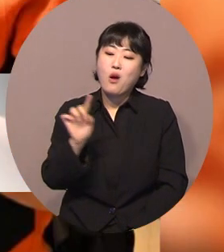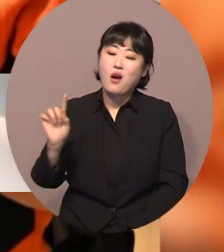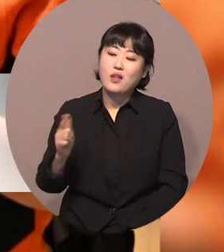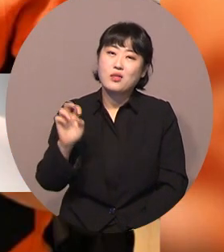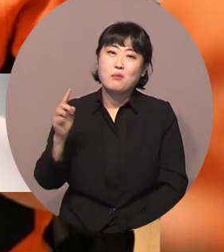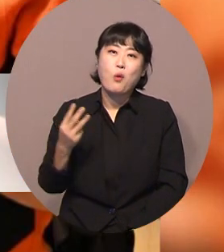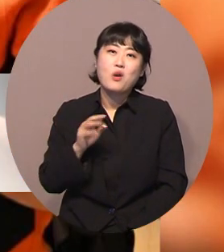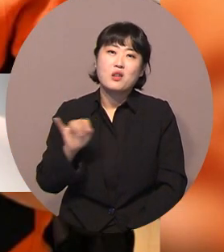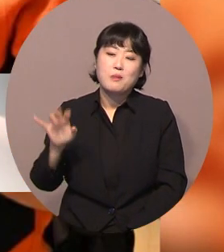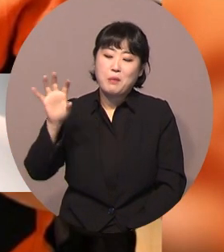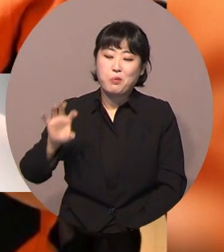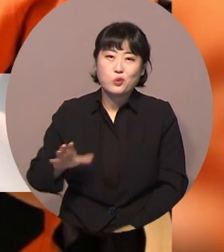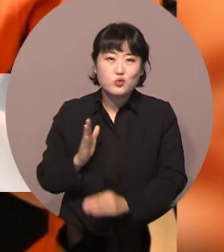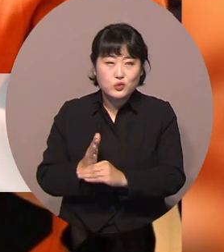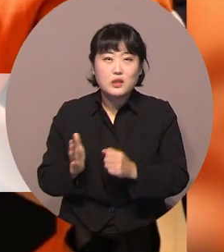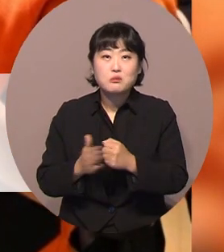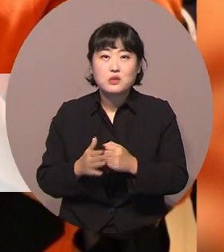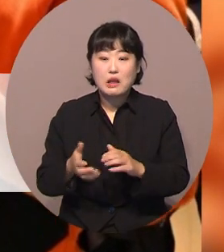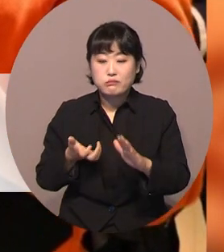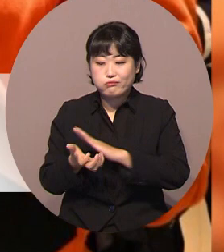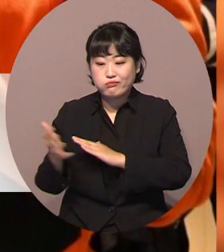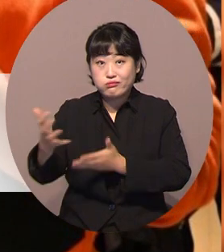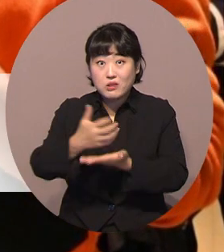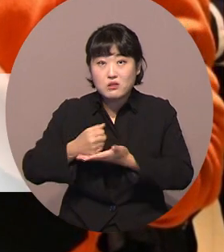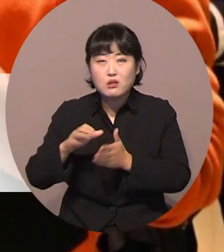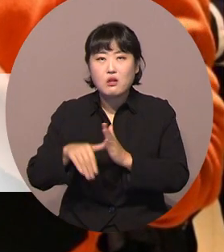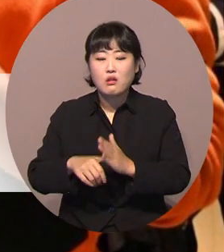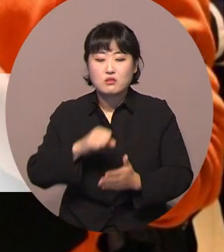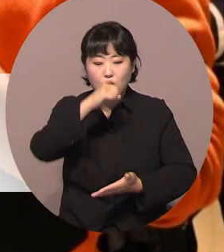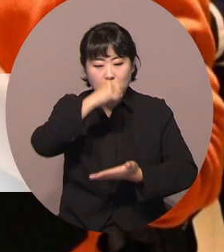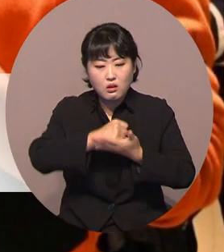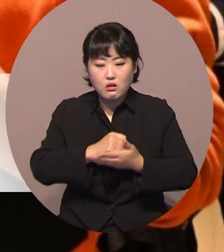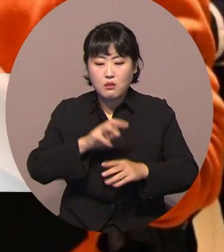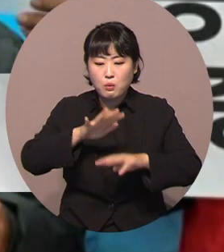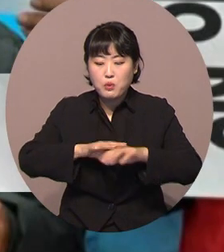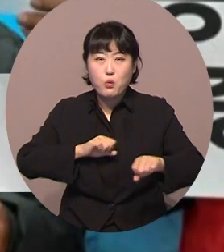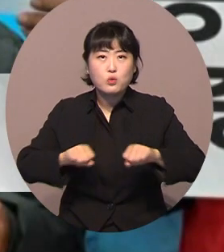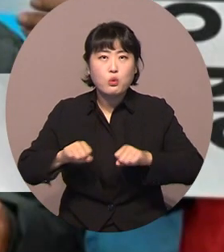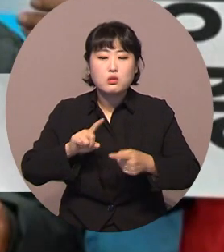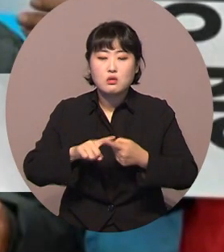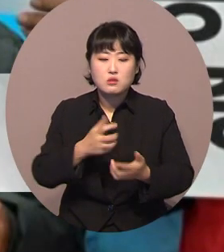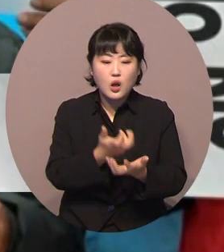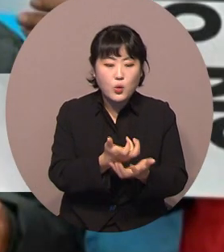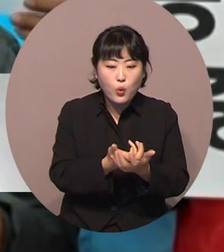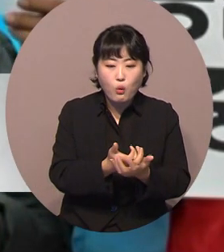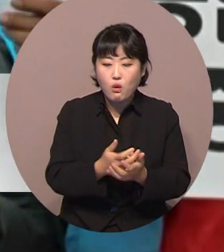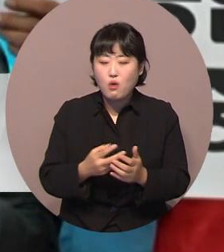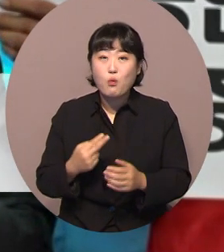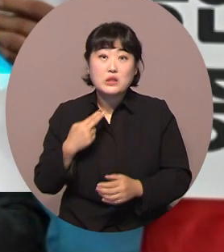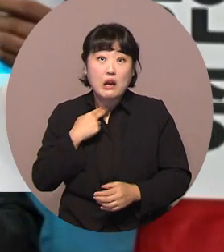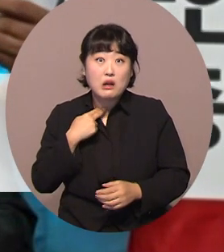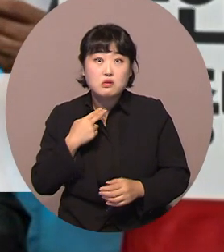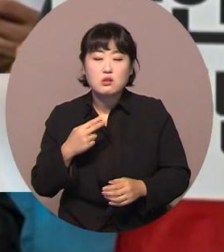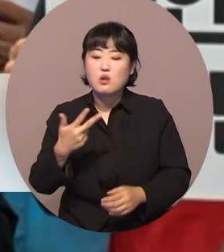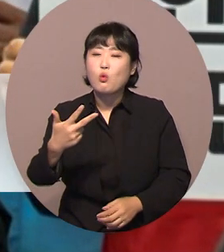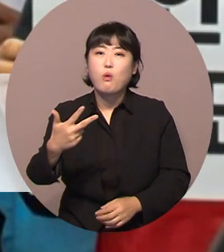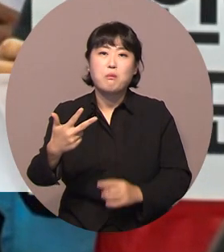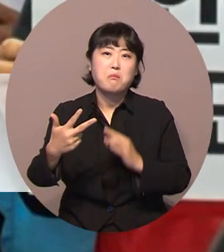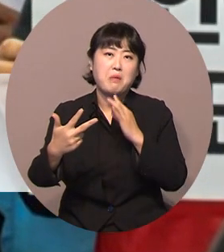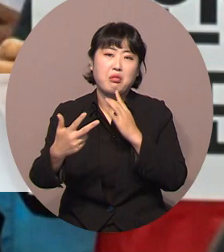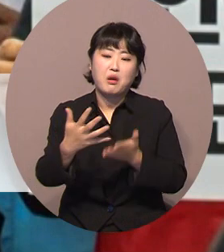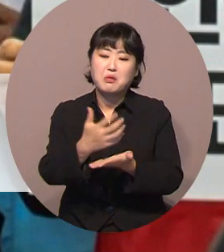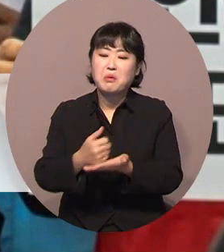되풀이하고 있다며 이번 압수 수에서도 정당한 농민 활동과 관련한 문건과 외장하드 일곱 점을